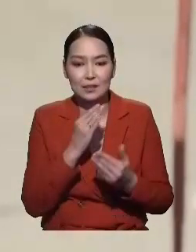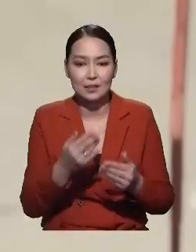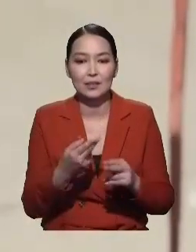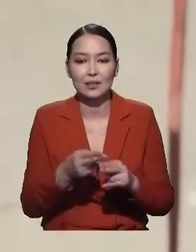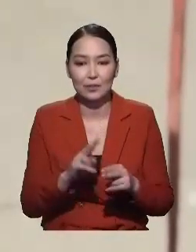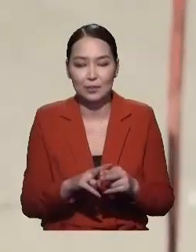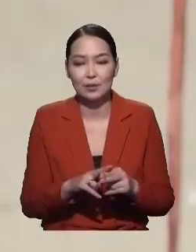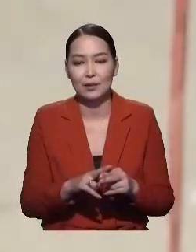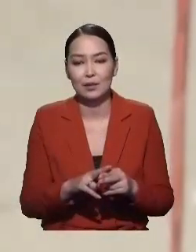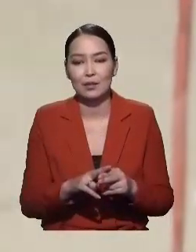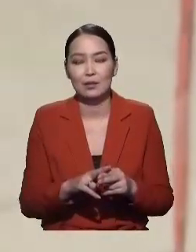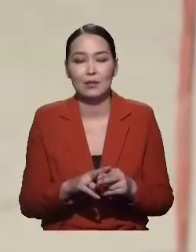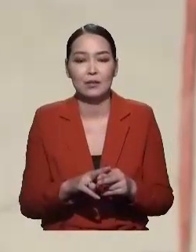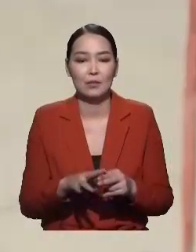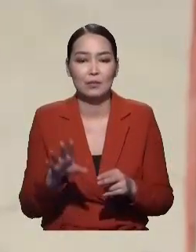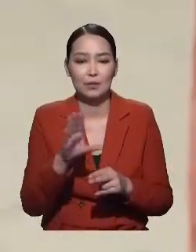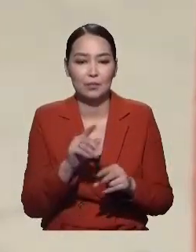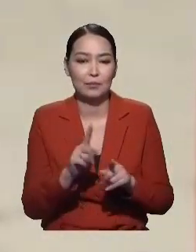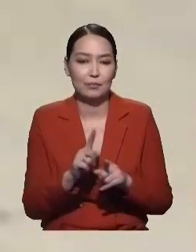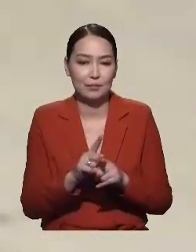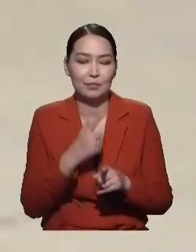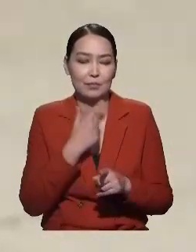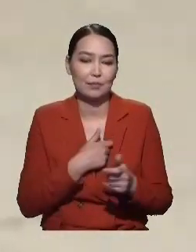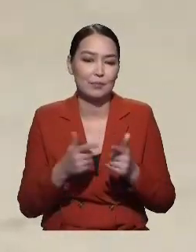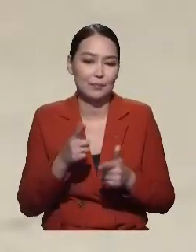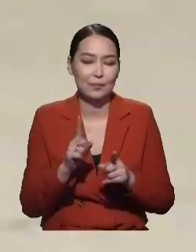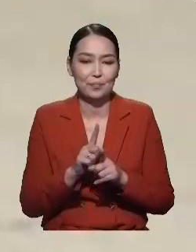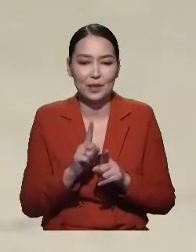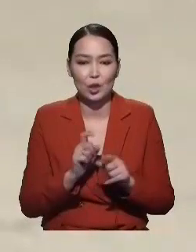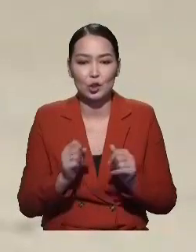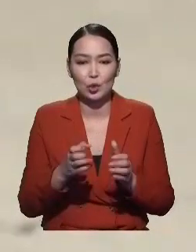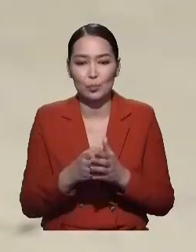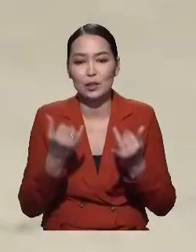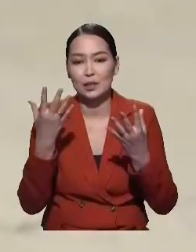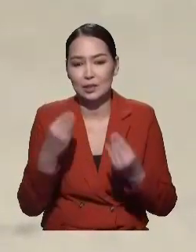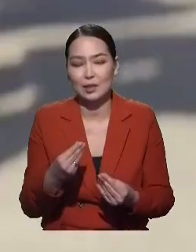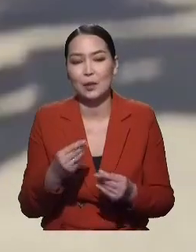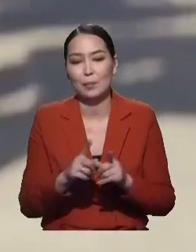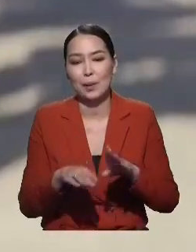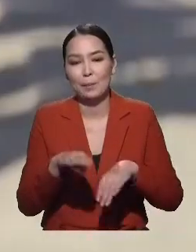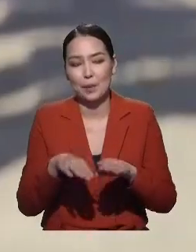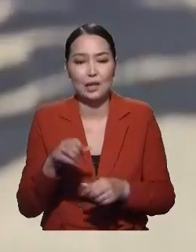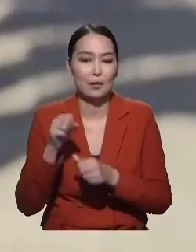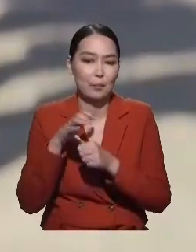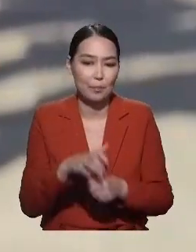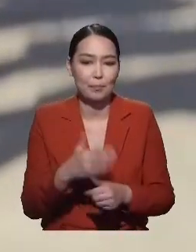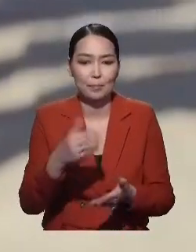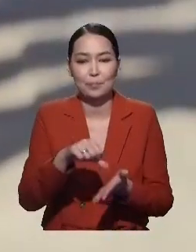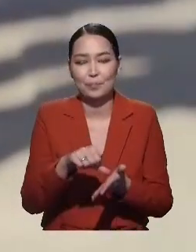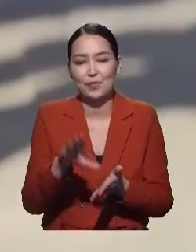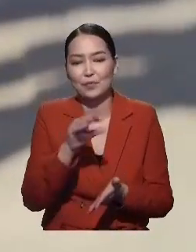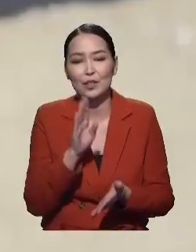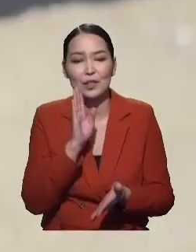женщины военнослужащие 35-й гвардейской десантно-штурмовой бригады сегодня совершают парашютные прыжки. Всех представителей прекрасного